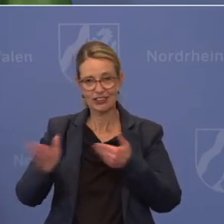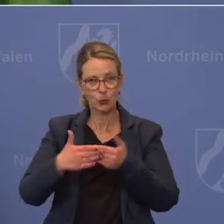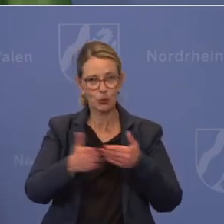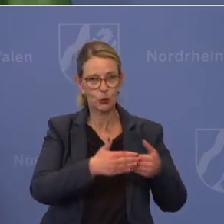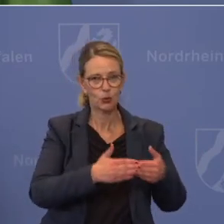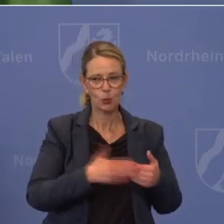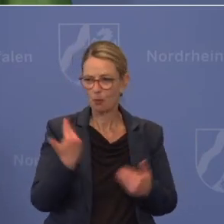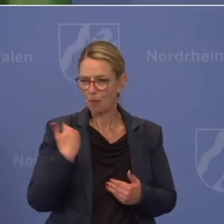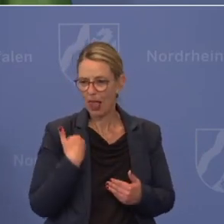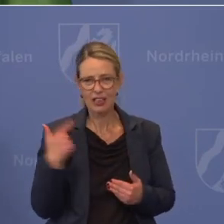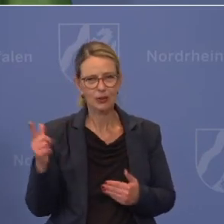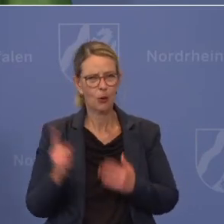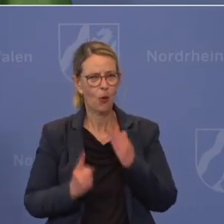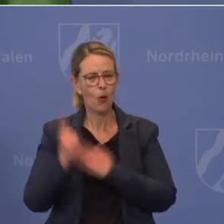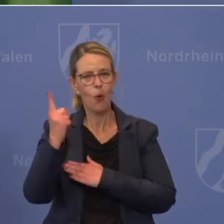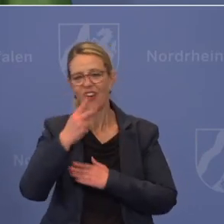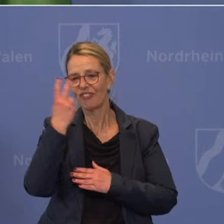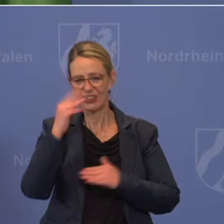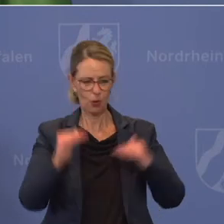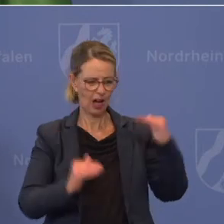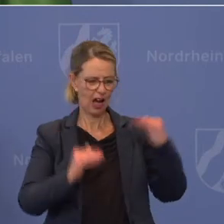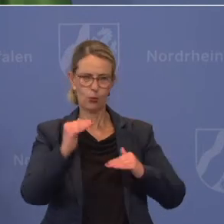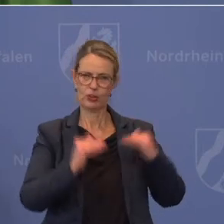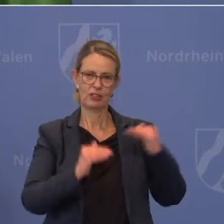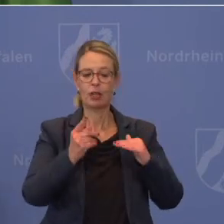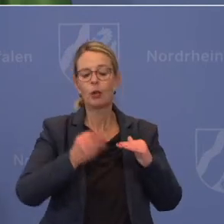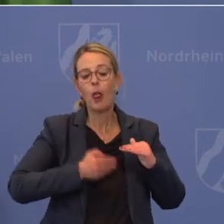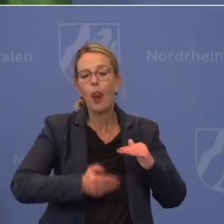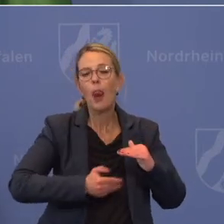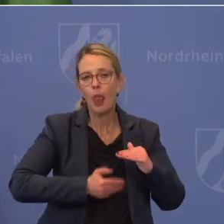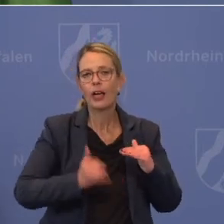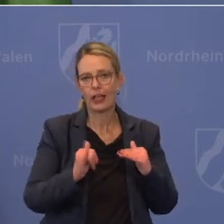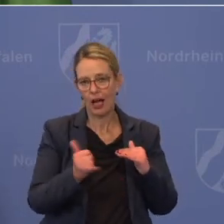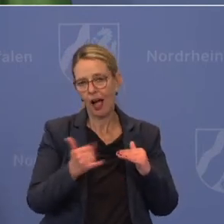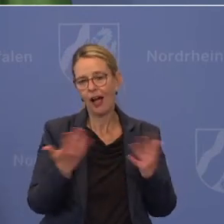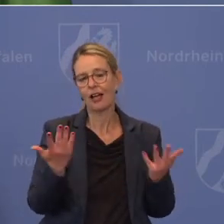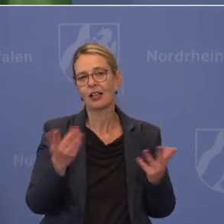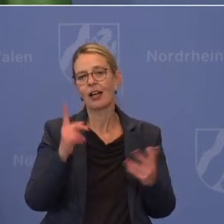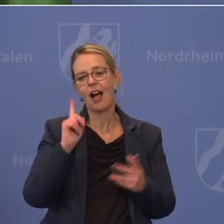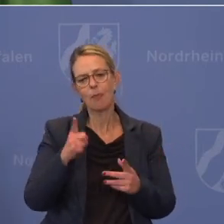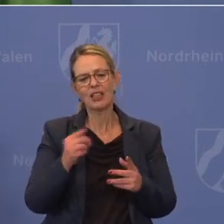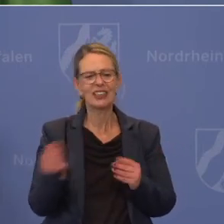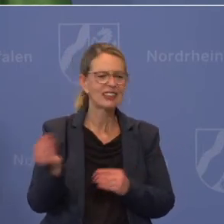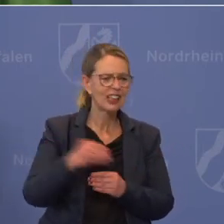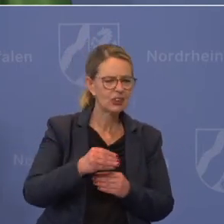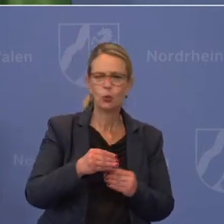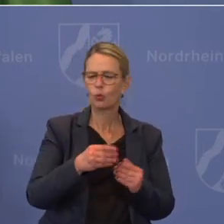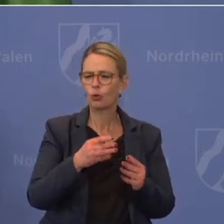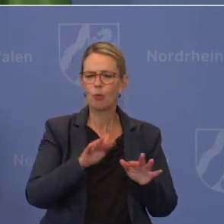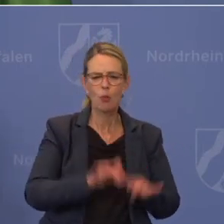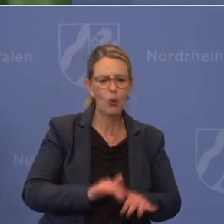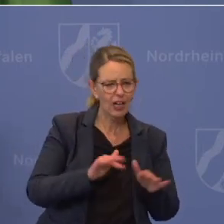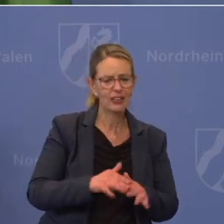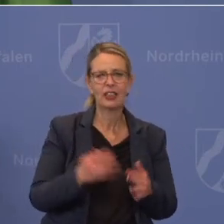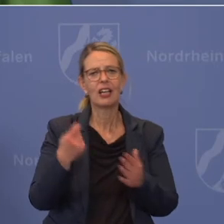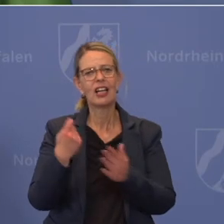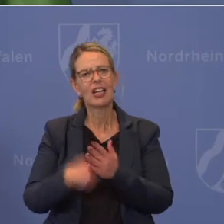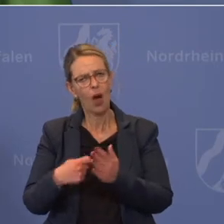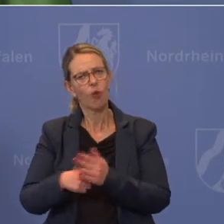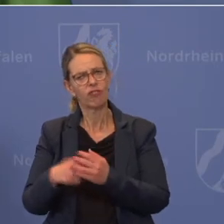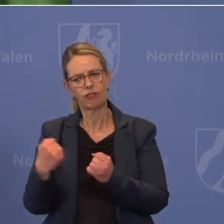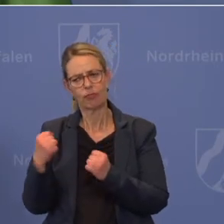auszugleichen. Vor allem aber stärkt er kurzfristig und ohne zusätzliche Bürokratie die Kaufkraft und